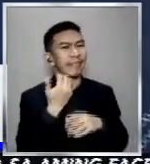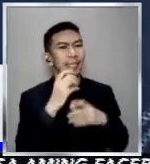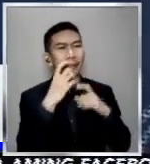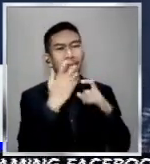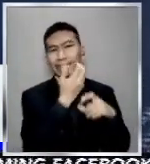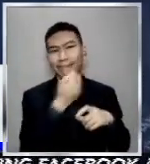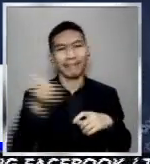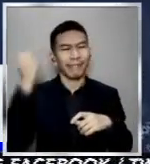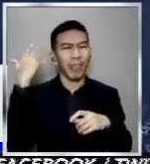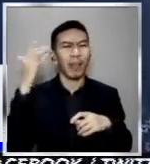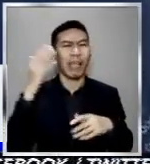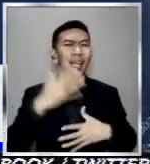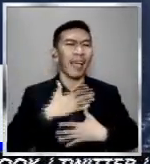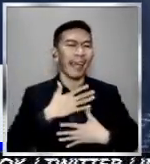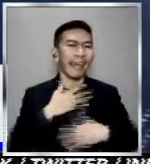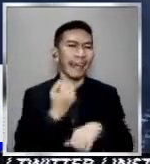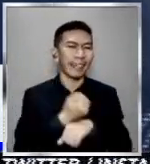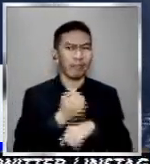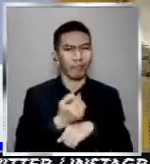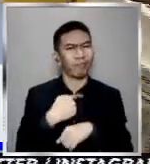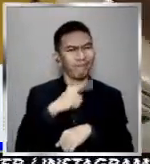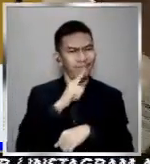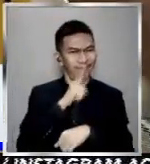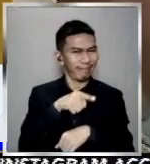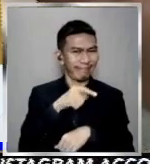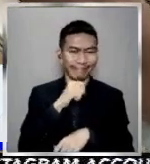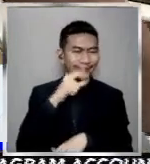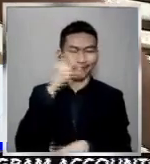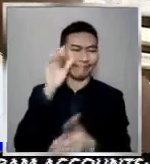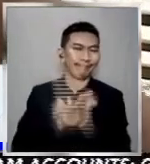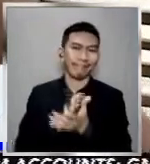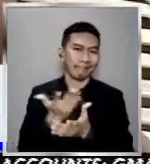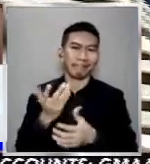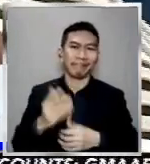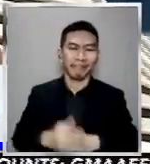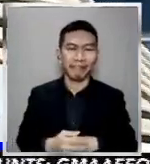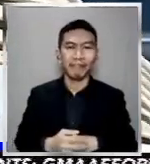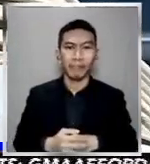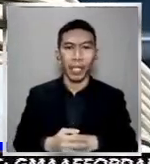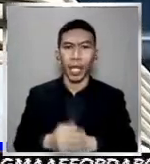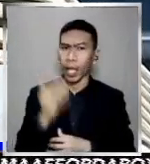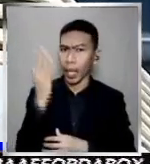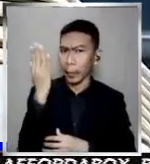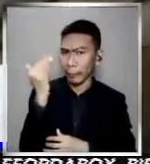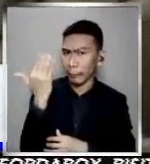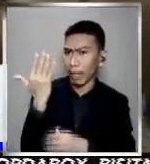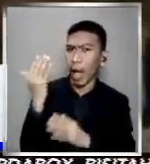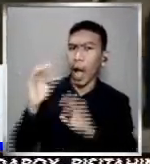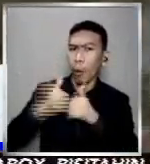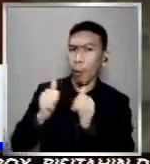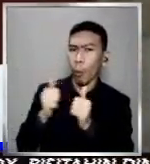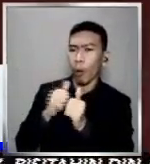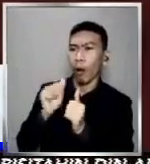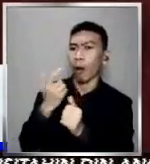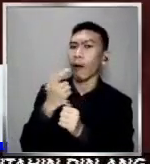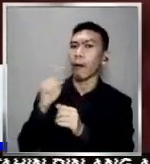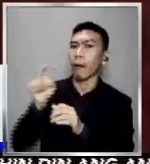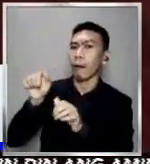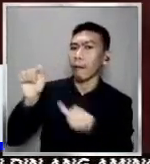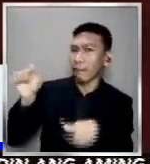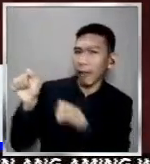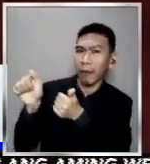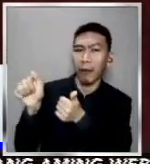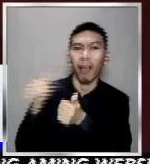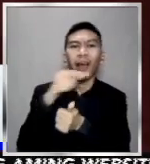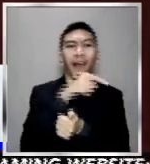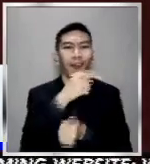ako naniniwala sa mga ganun bagay kasi. E paano nga ba sila mapapasunod kung mismong barangay polis nila wala ring suot na mask at